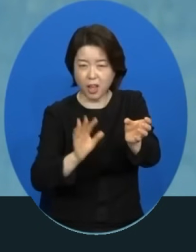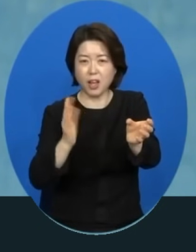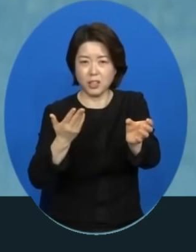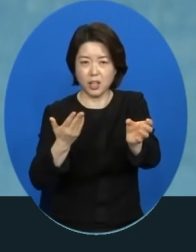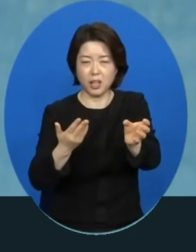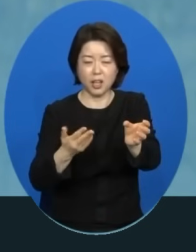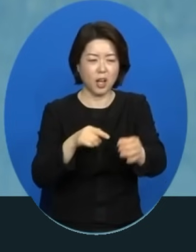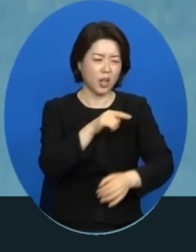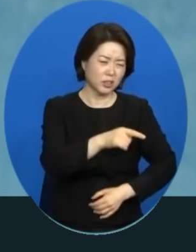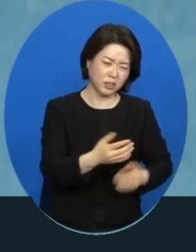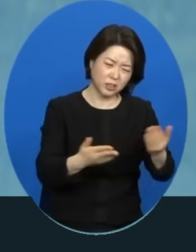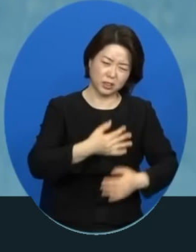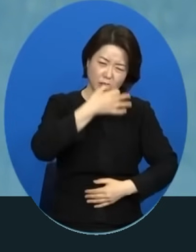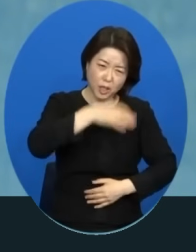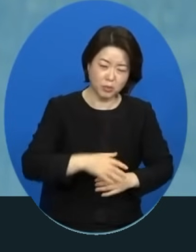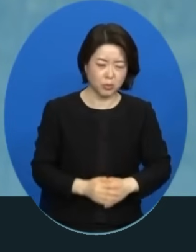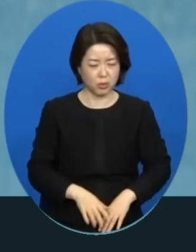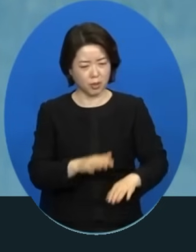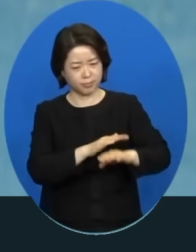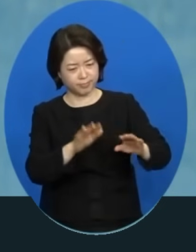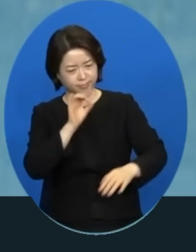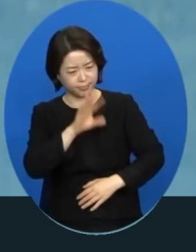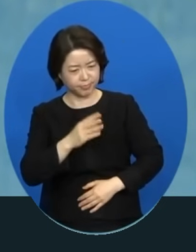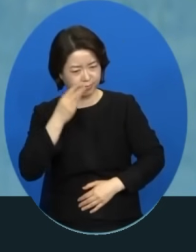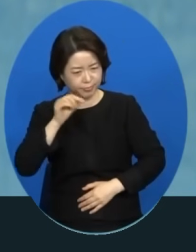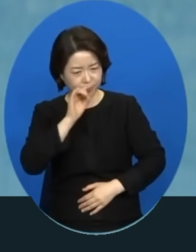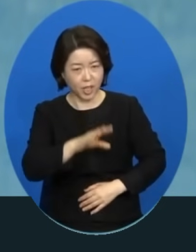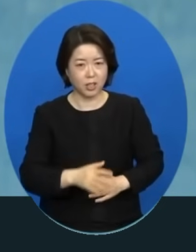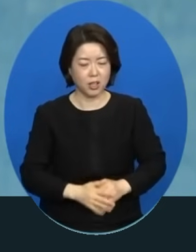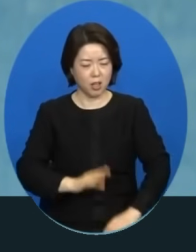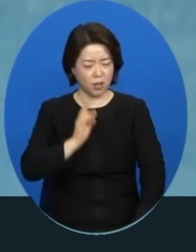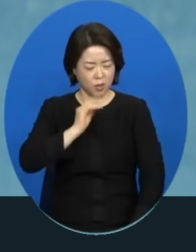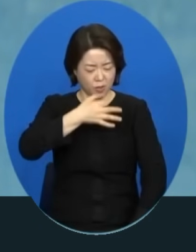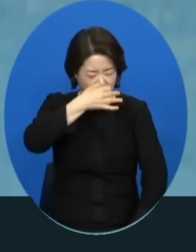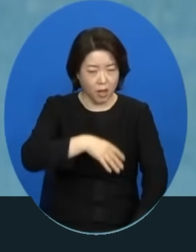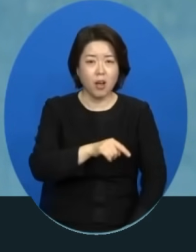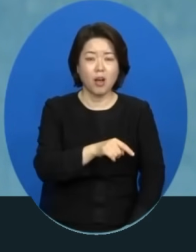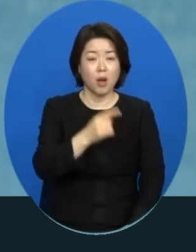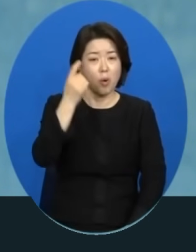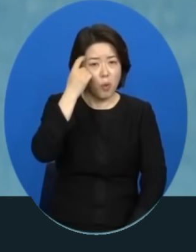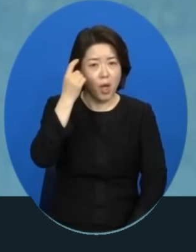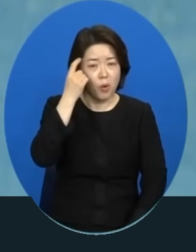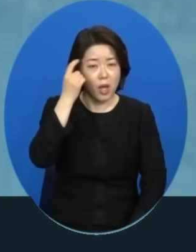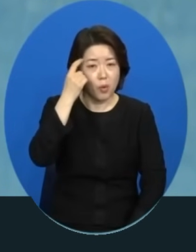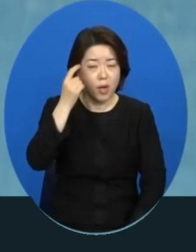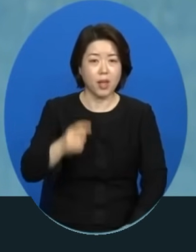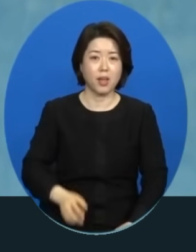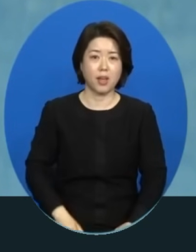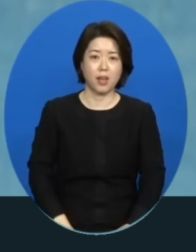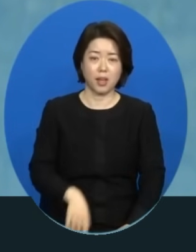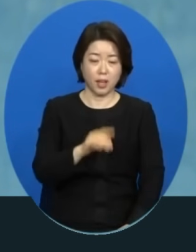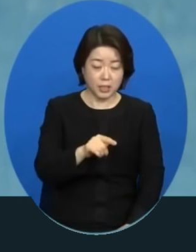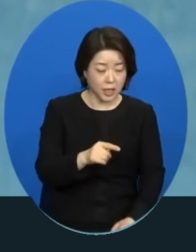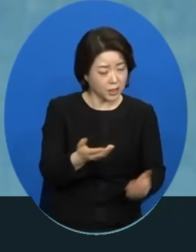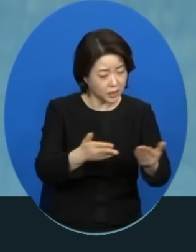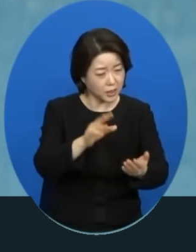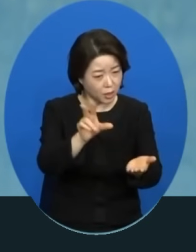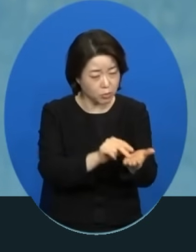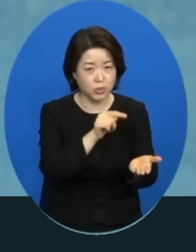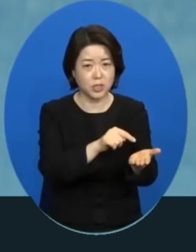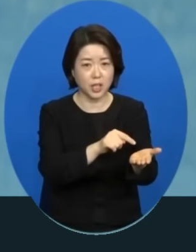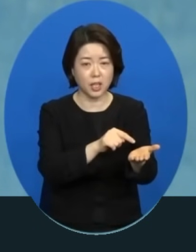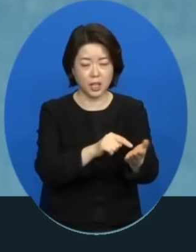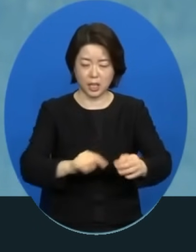굉장히 힘들어요. 굉장히 뭐가 풀리지도 않고 너무나 힘들어요. 왜 그럴까라고 했을 때 이게 무슨 그 일의 문제냐,